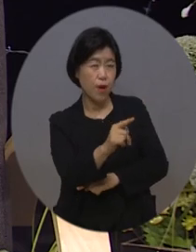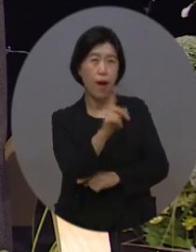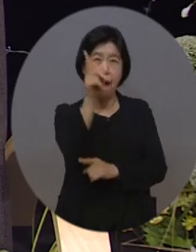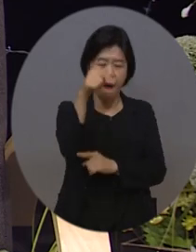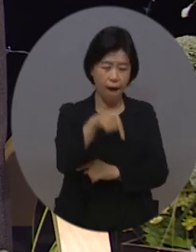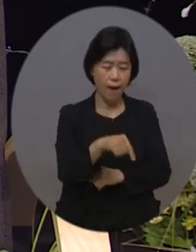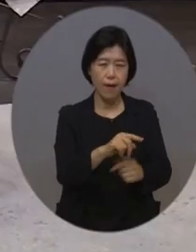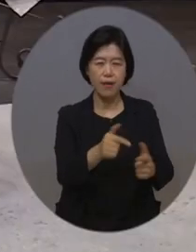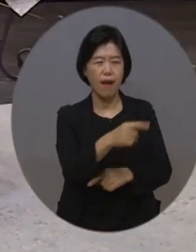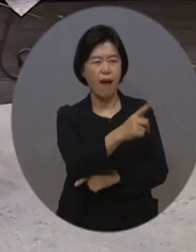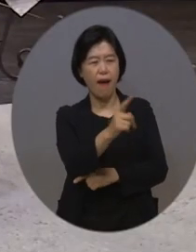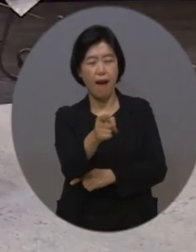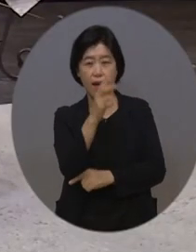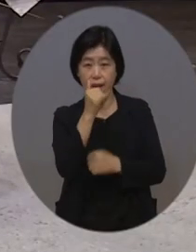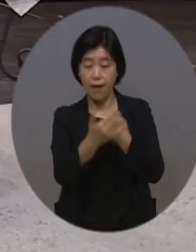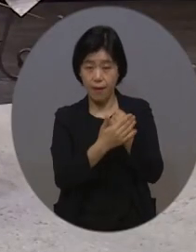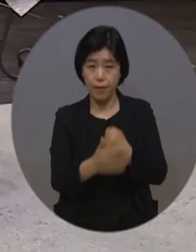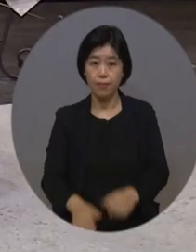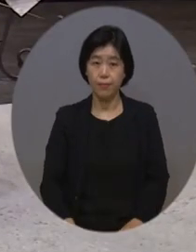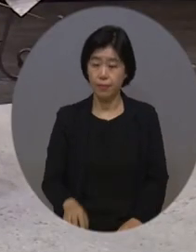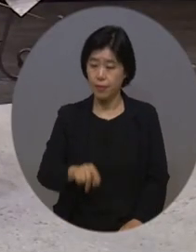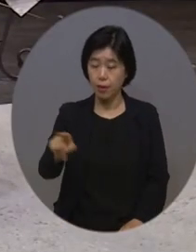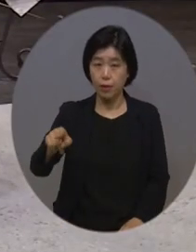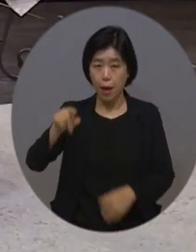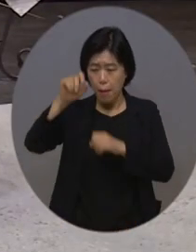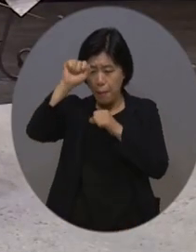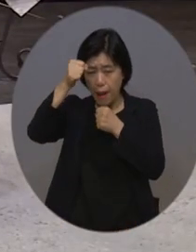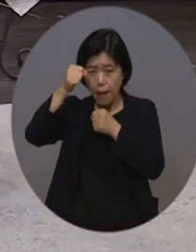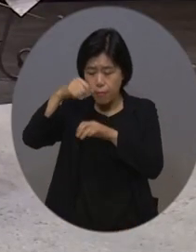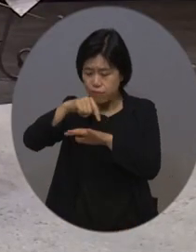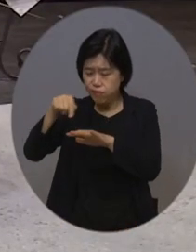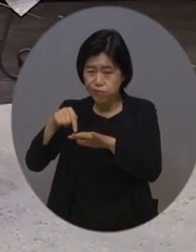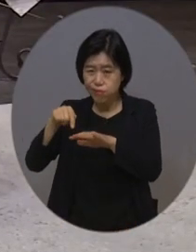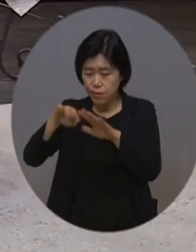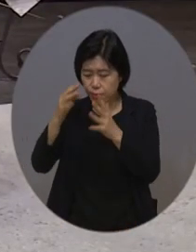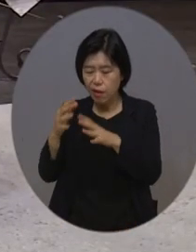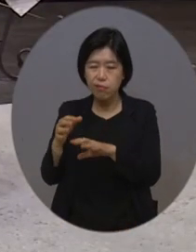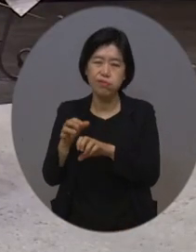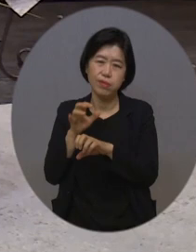탓이다. 그들의 문드러진 발가락이 걸음을 등졌다.